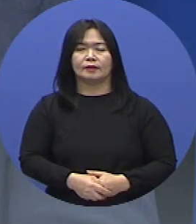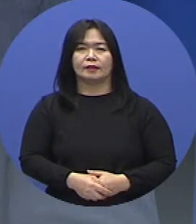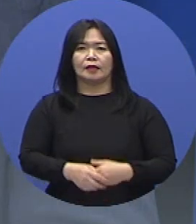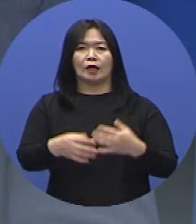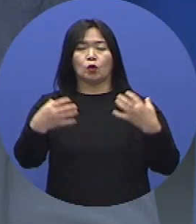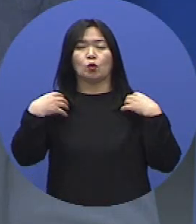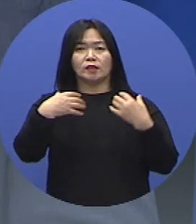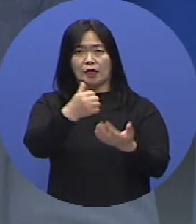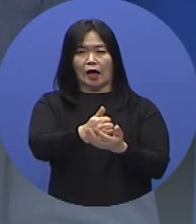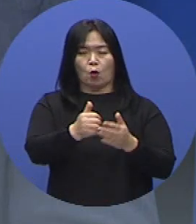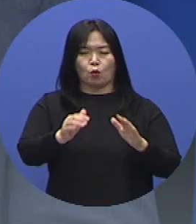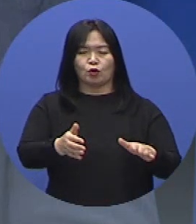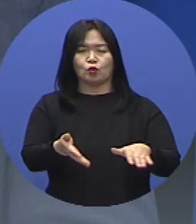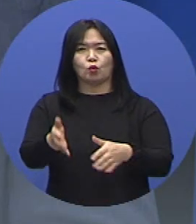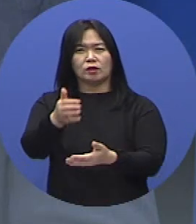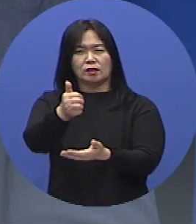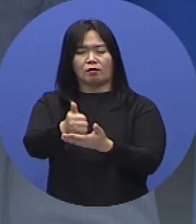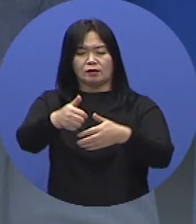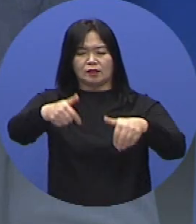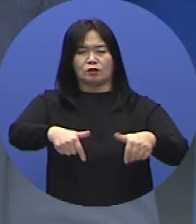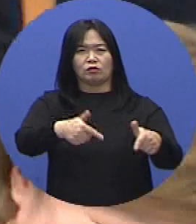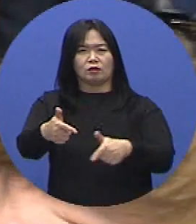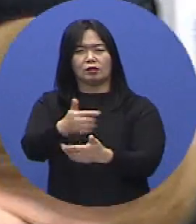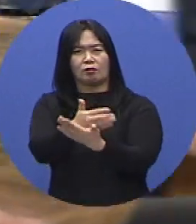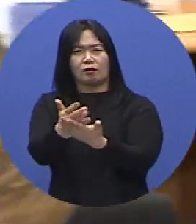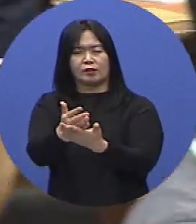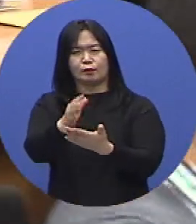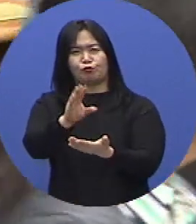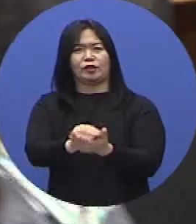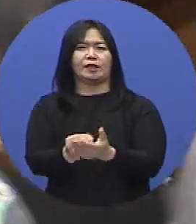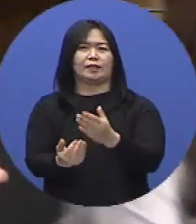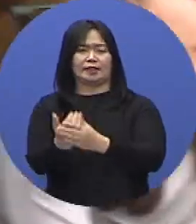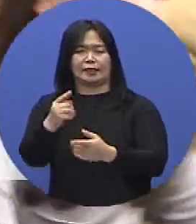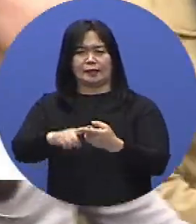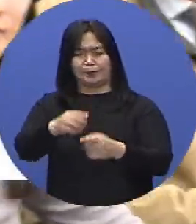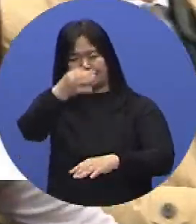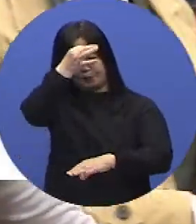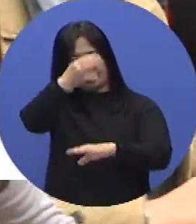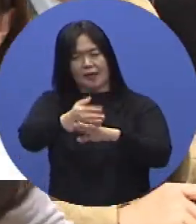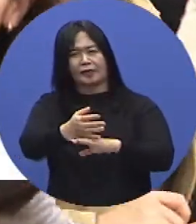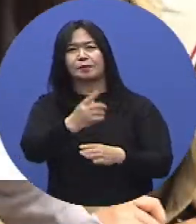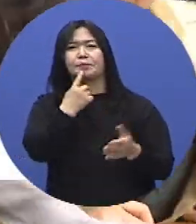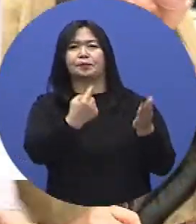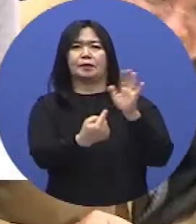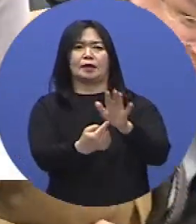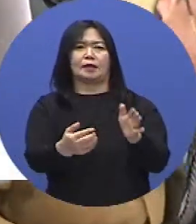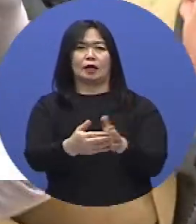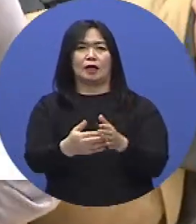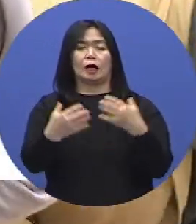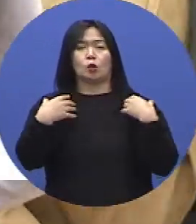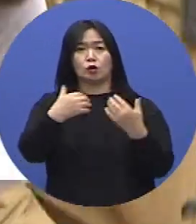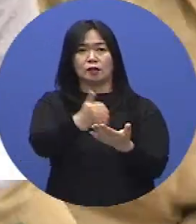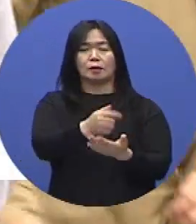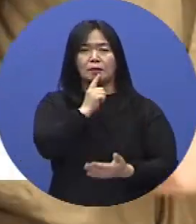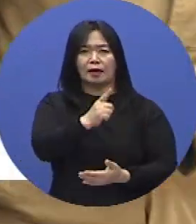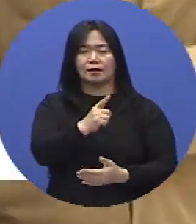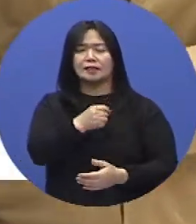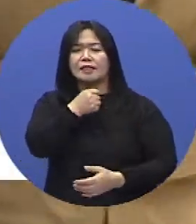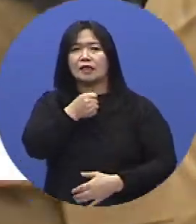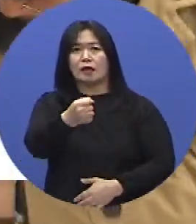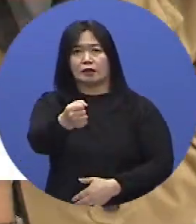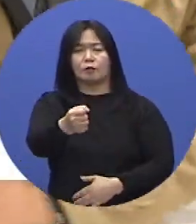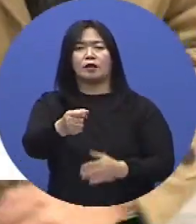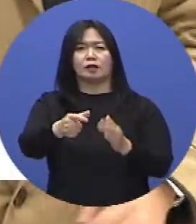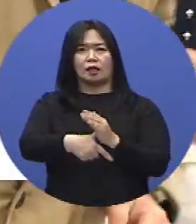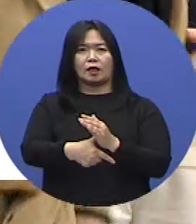김관영 도지사가 도청 고위 공무원들의 단 비위에 대해 공식 사과했습니다 김관영 지사는 기자간담회를